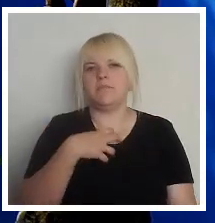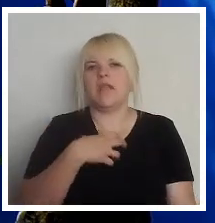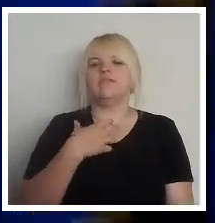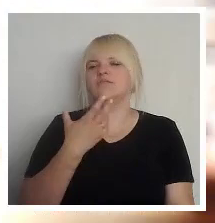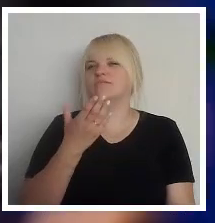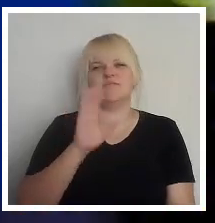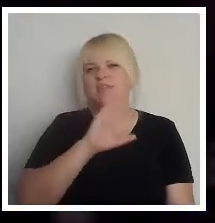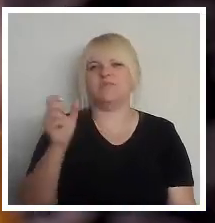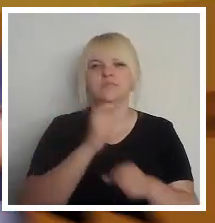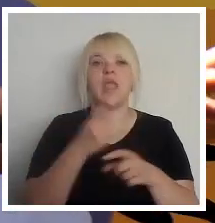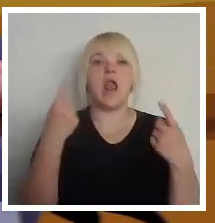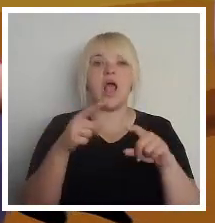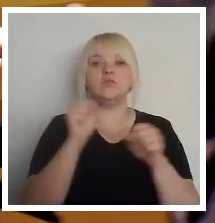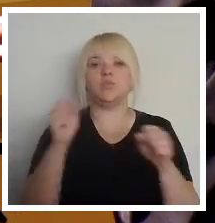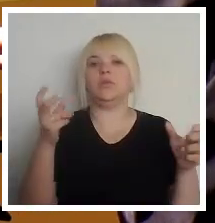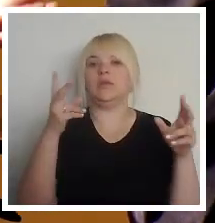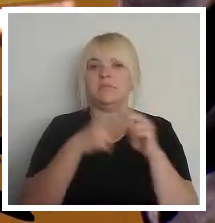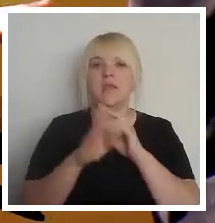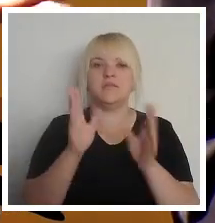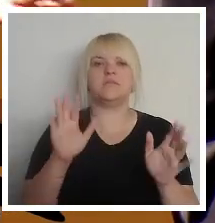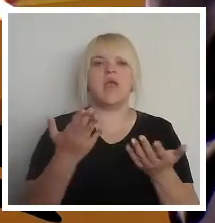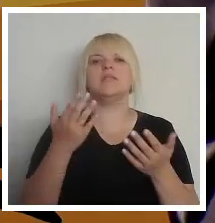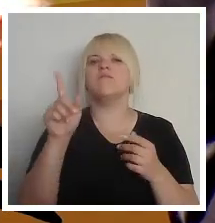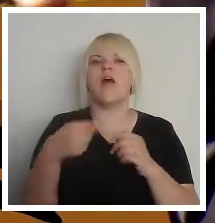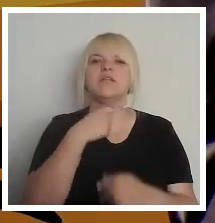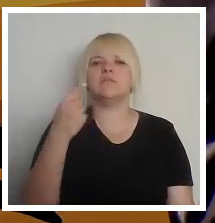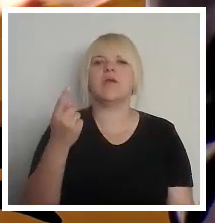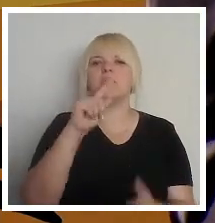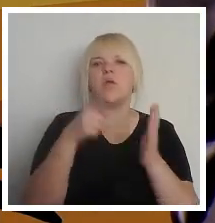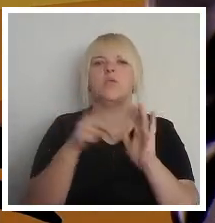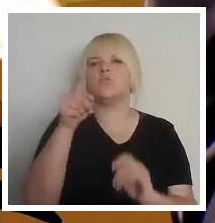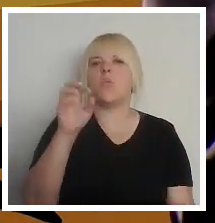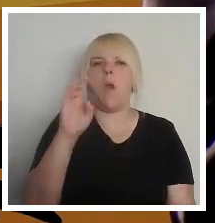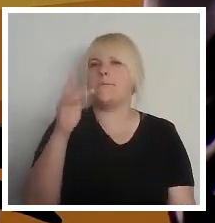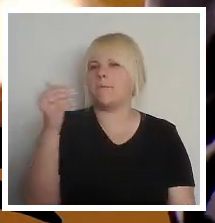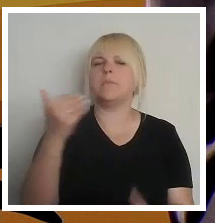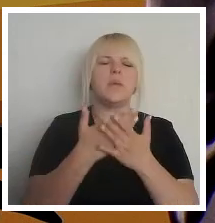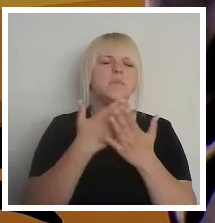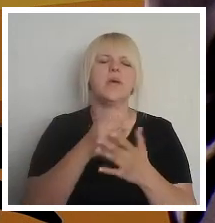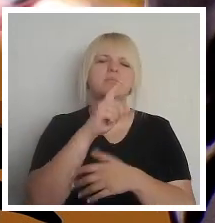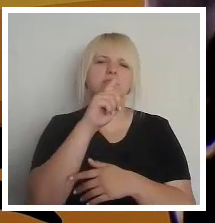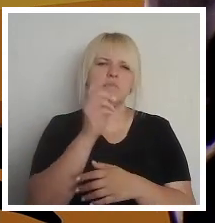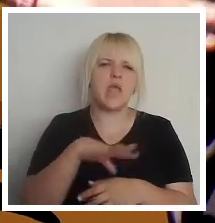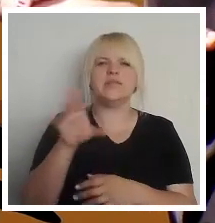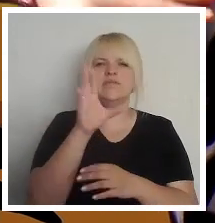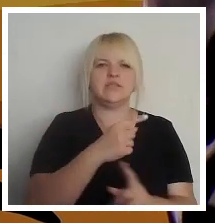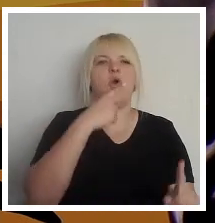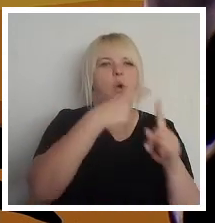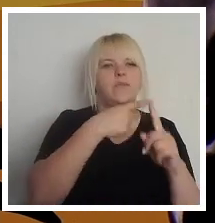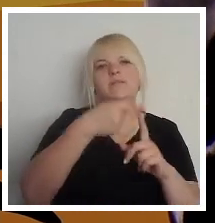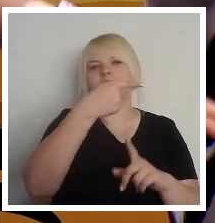mums tūlīt beigsies, bet vēl Tomam gribētu pajautāt, nu, ja mēs sākam tad dalīt mūsu visus optimistos vai